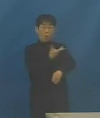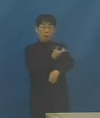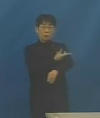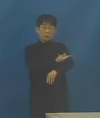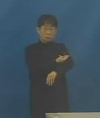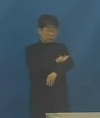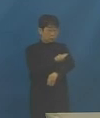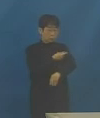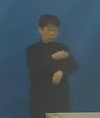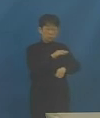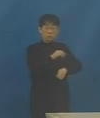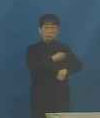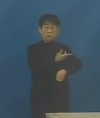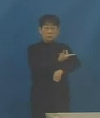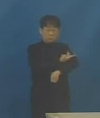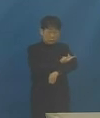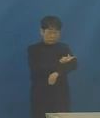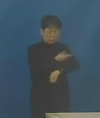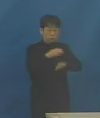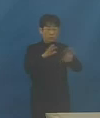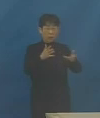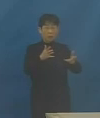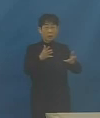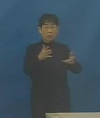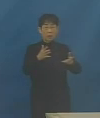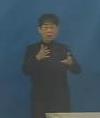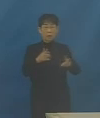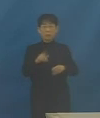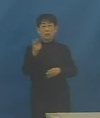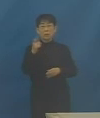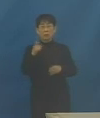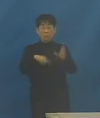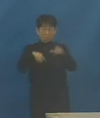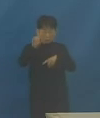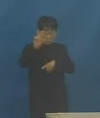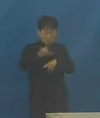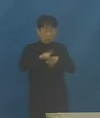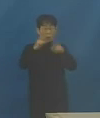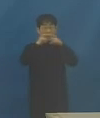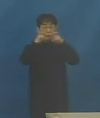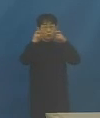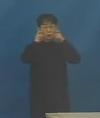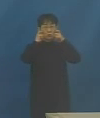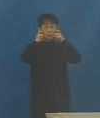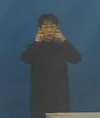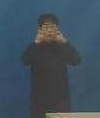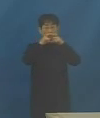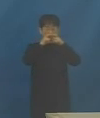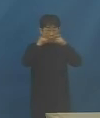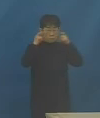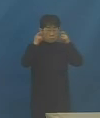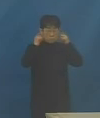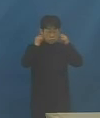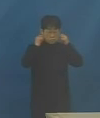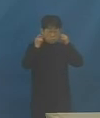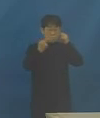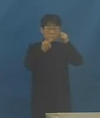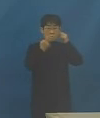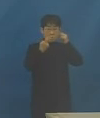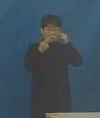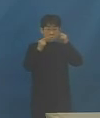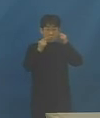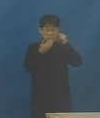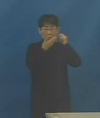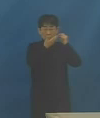マスクの有無が重要でありますですそういう意味であのマスクは非常に重要だというあの啓発をさせ